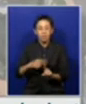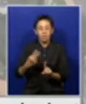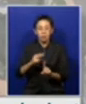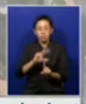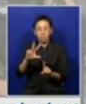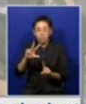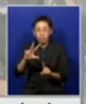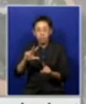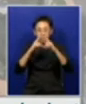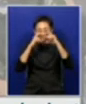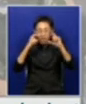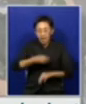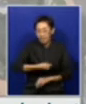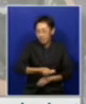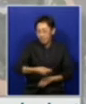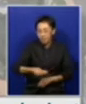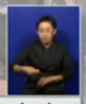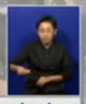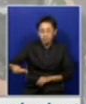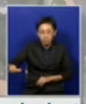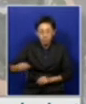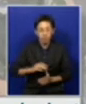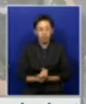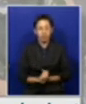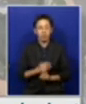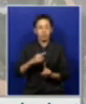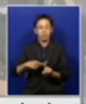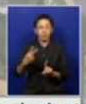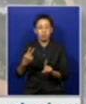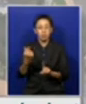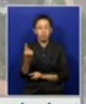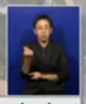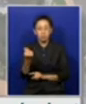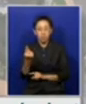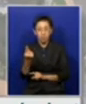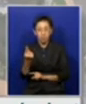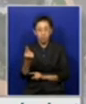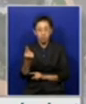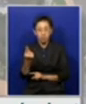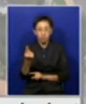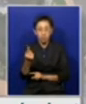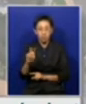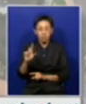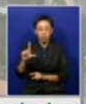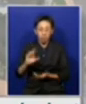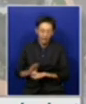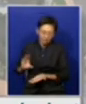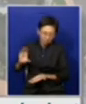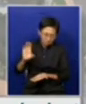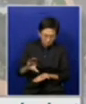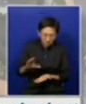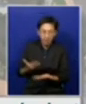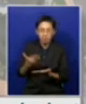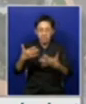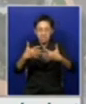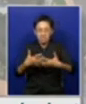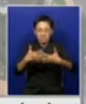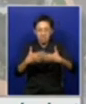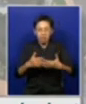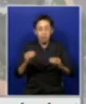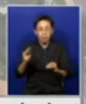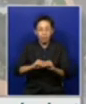ากอนามัย11กุมภาพันธ์รัฐบาลลงทุนอีก200ล้านซื้อเครื่องจักรเพิ่มทหาร